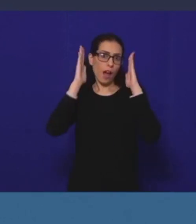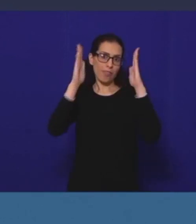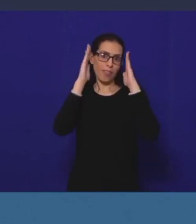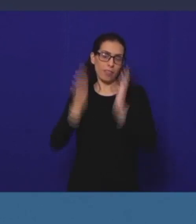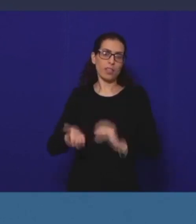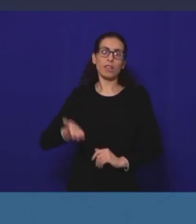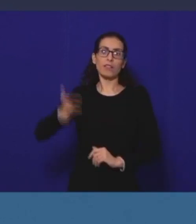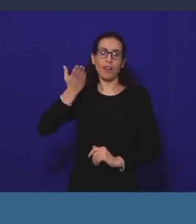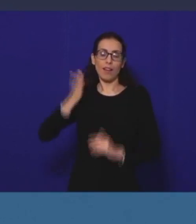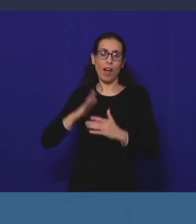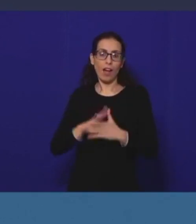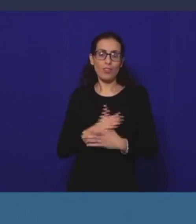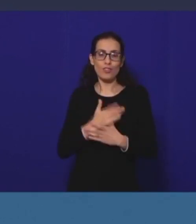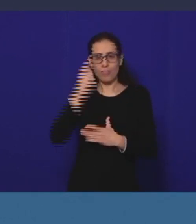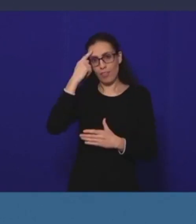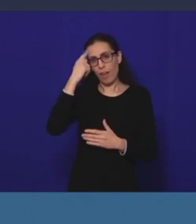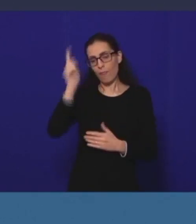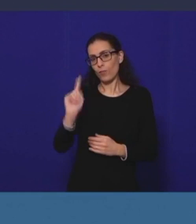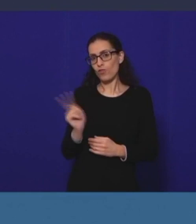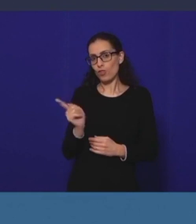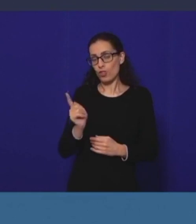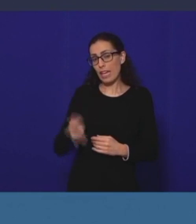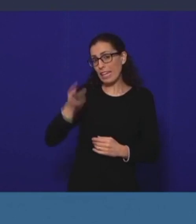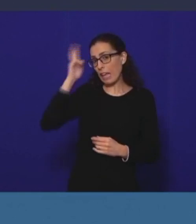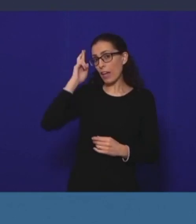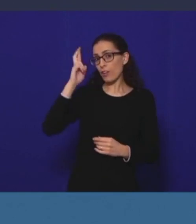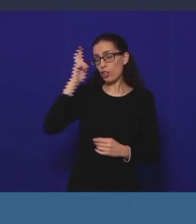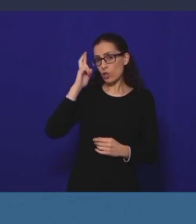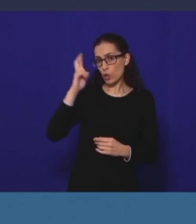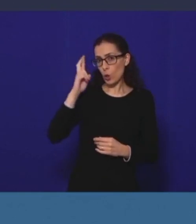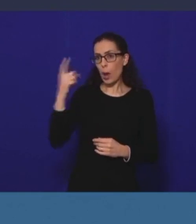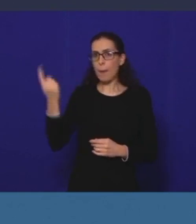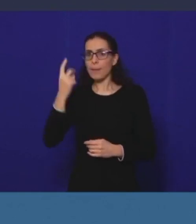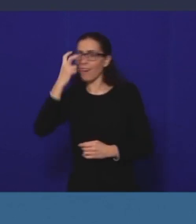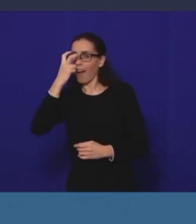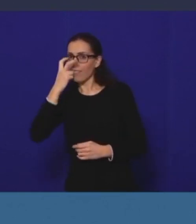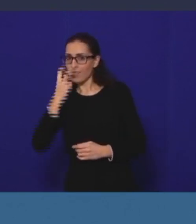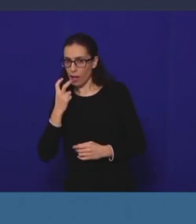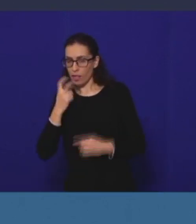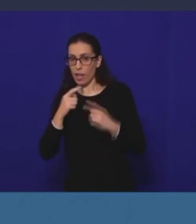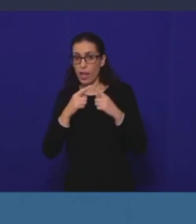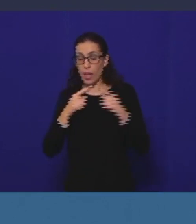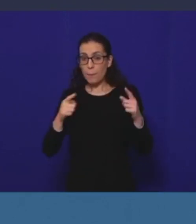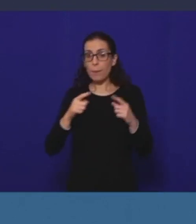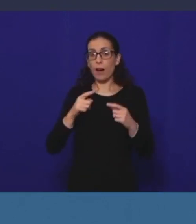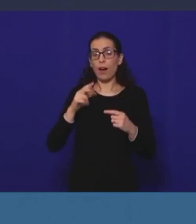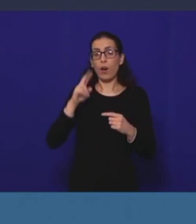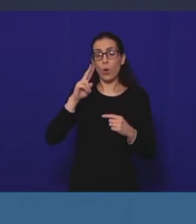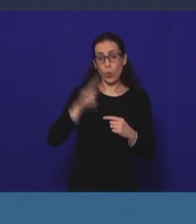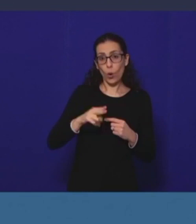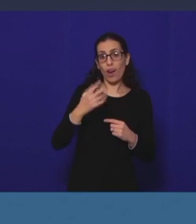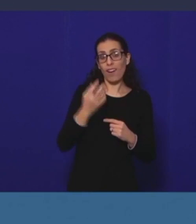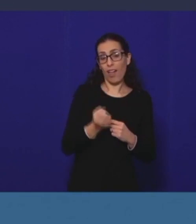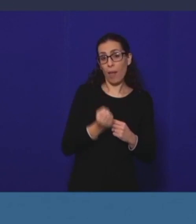-iħx nafu li għandek iktar riski ta' komplikazzjonijiet f-niħs li għandom iktar eta Pero jistaj kollok u koll